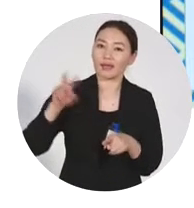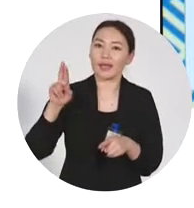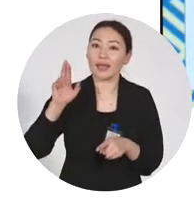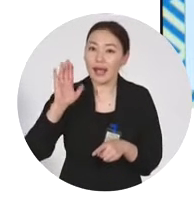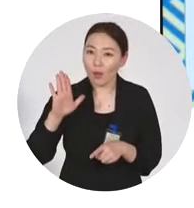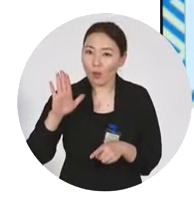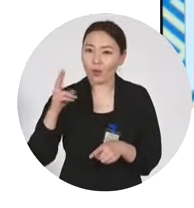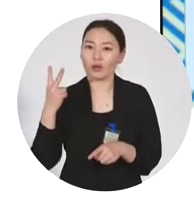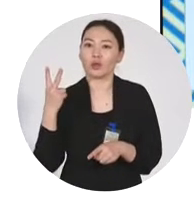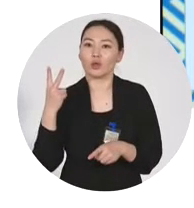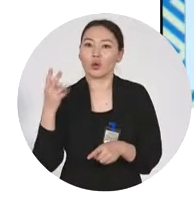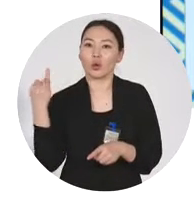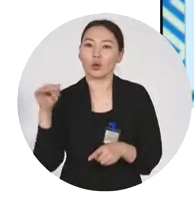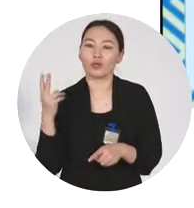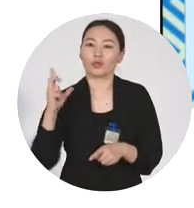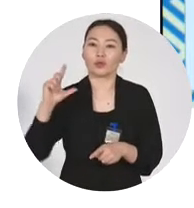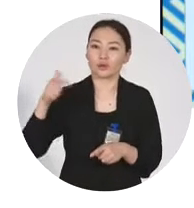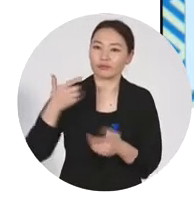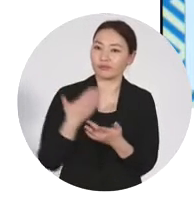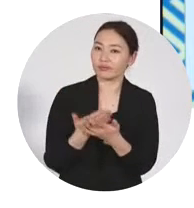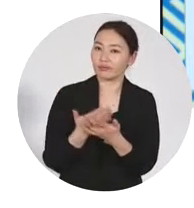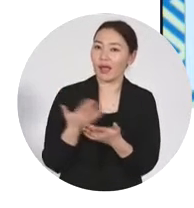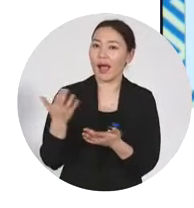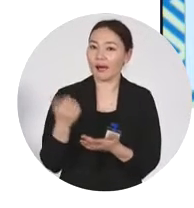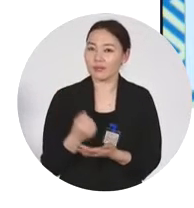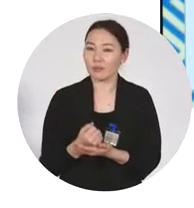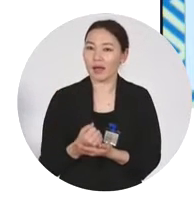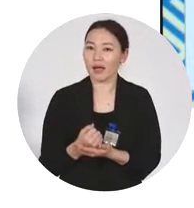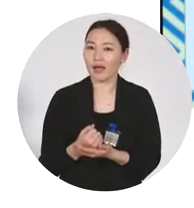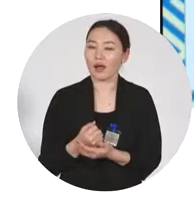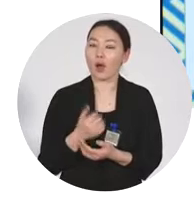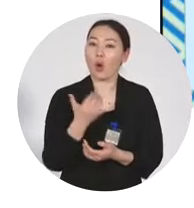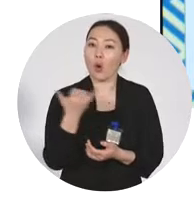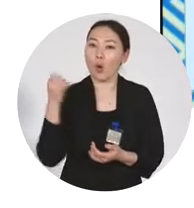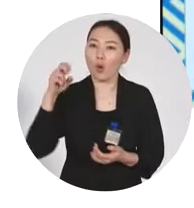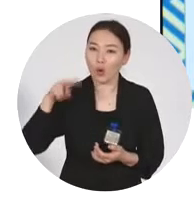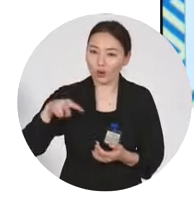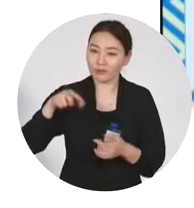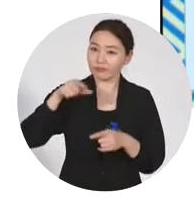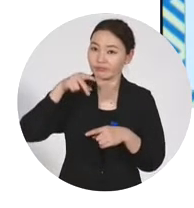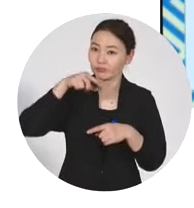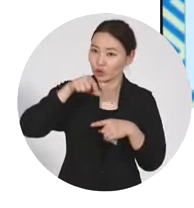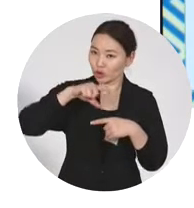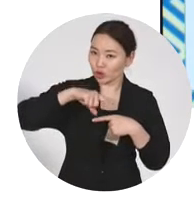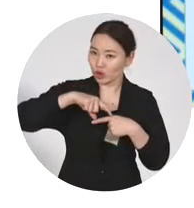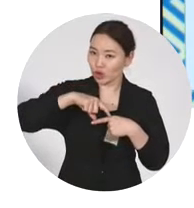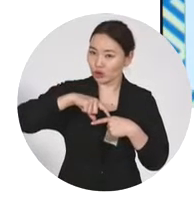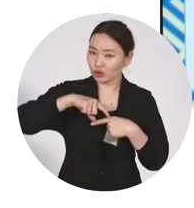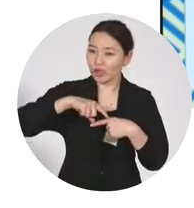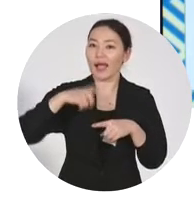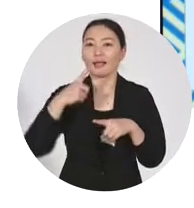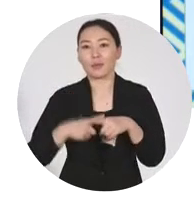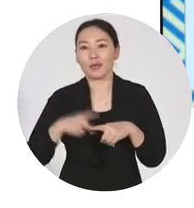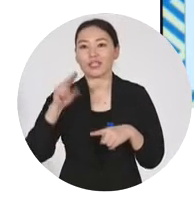дээр жишээ авсан. За мөн бусдаар үйлдэлгийн уул нөхцлөөр хэлбэржээд за бүр мэс үйлдэх байдлын чих нөхцлөөр